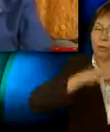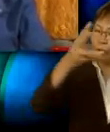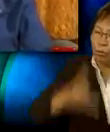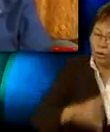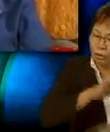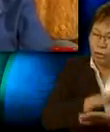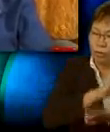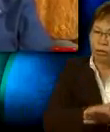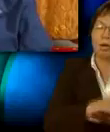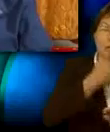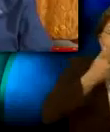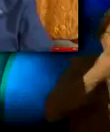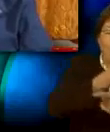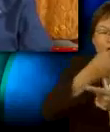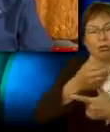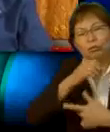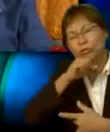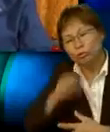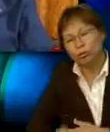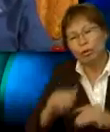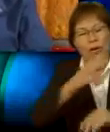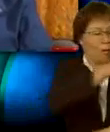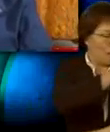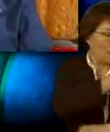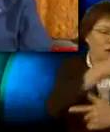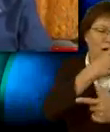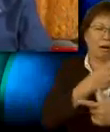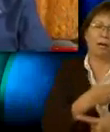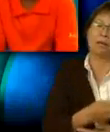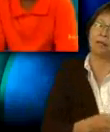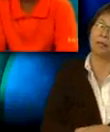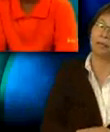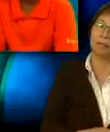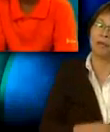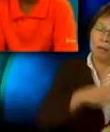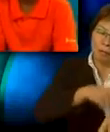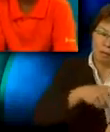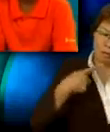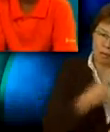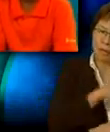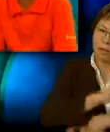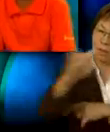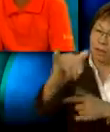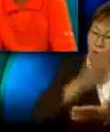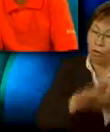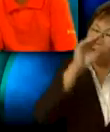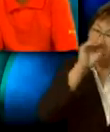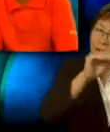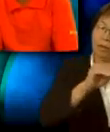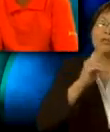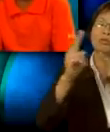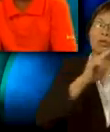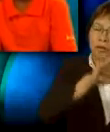semua warga sekolah tidak kira muda ataupun tua, pangkat dan juga darjat mereka. Semasa kita ke sekolah, kita diajar